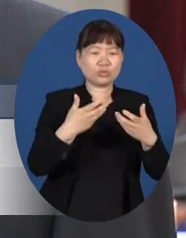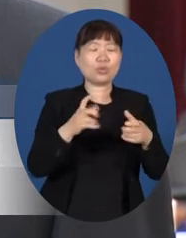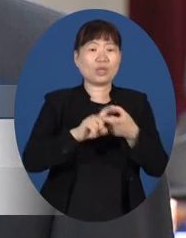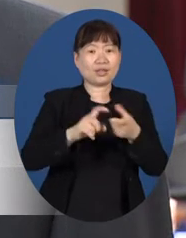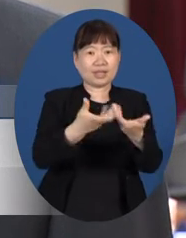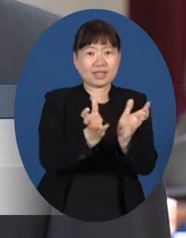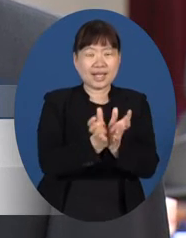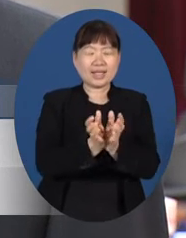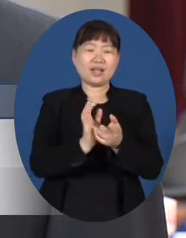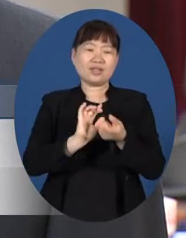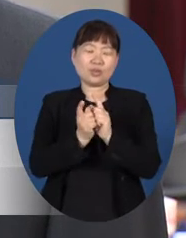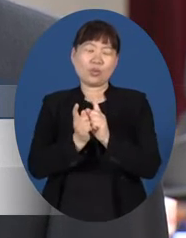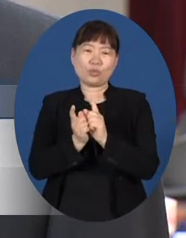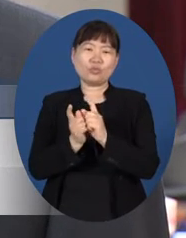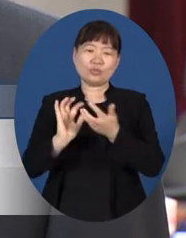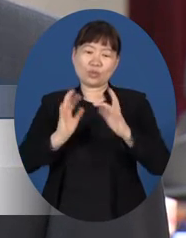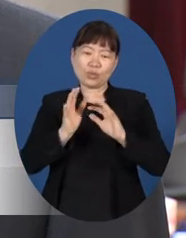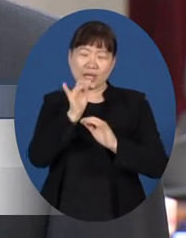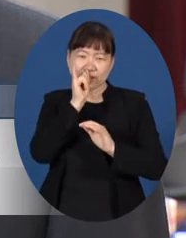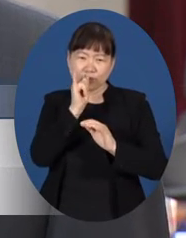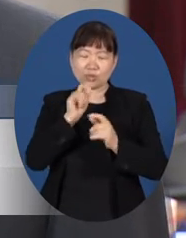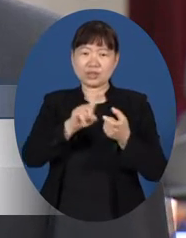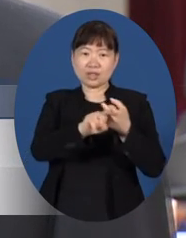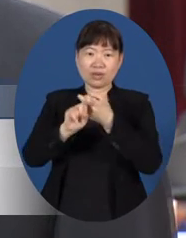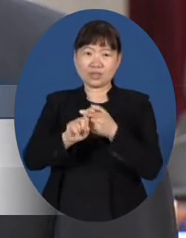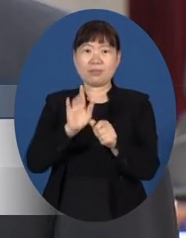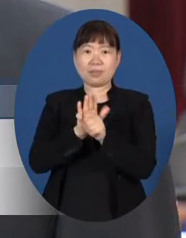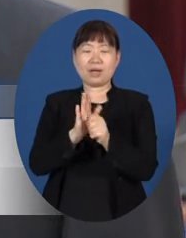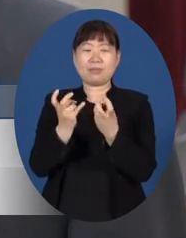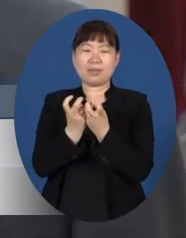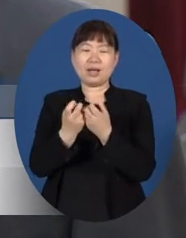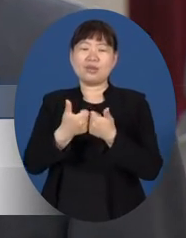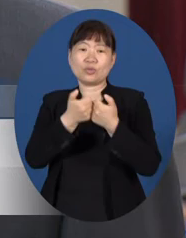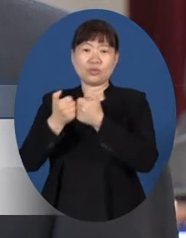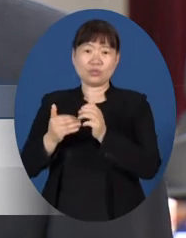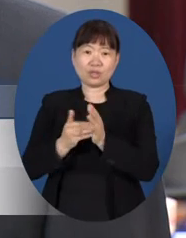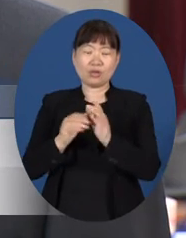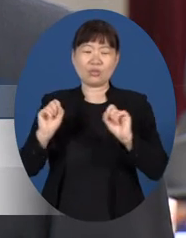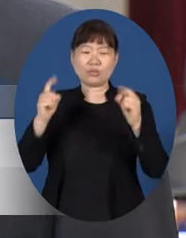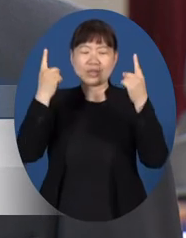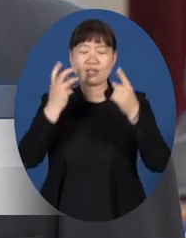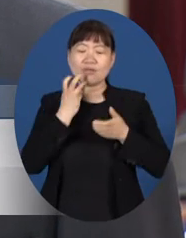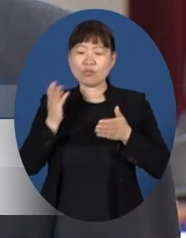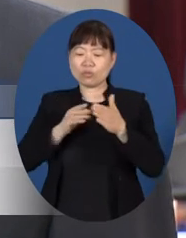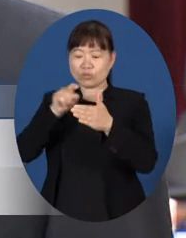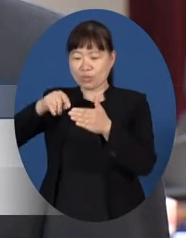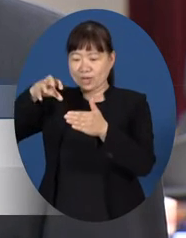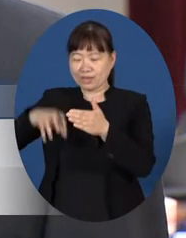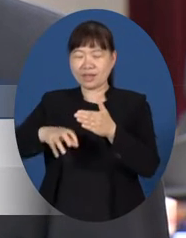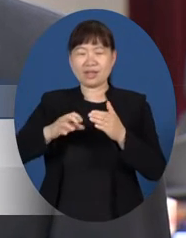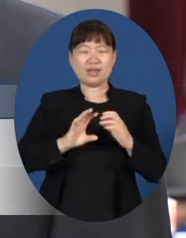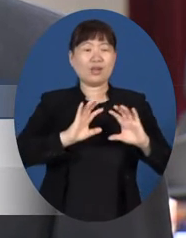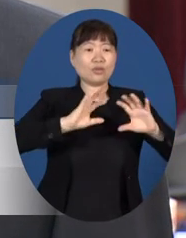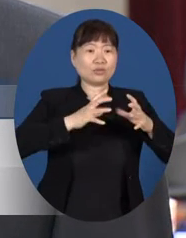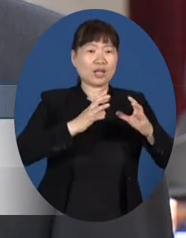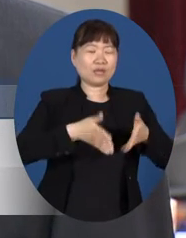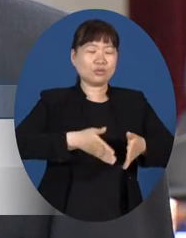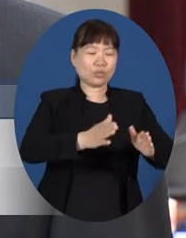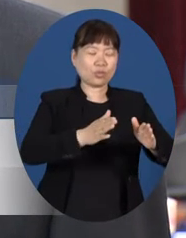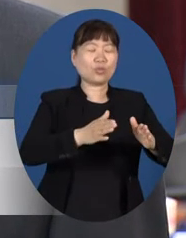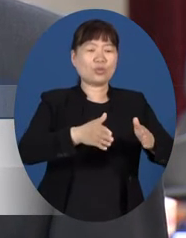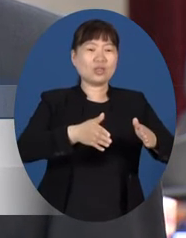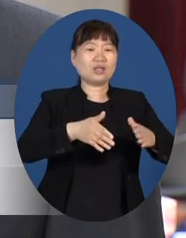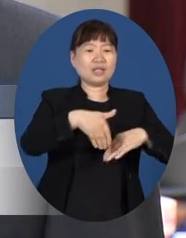연계 협력을 강화하는 방안을 논의하였습니다 아울러 경기도에서는 국가도 로망 게 에게 대응하여